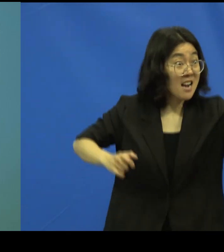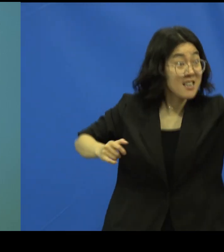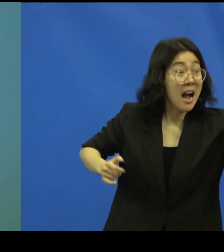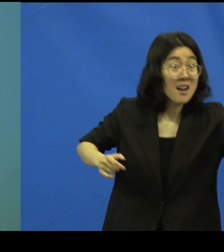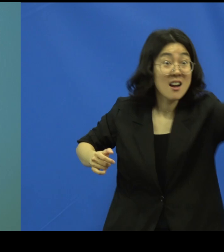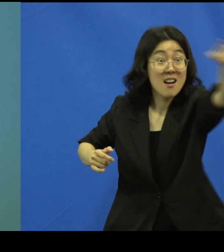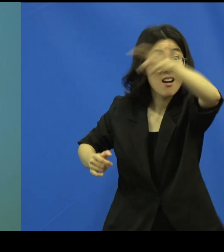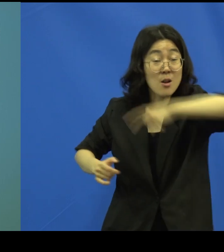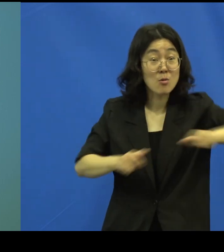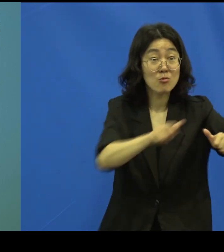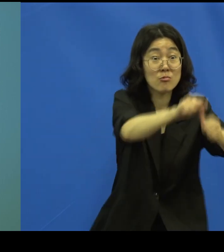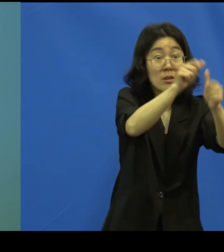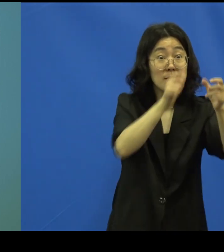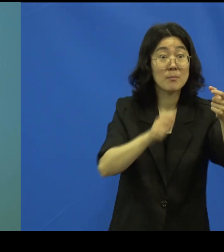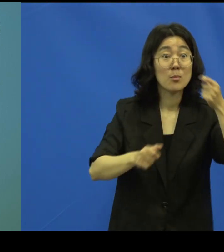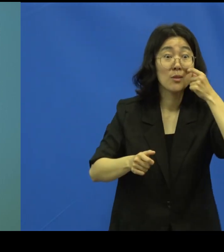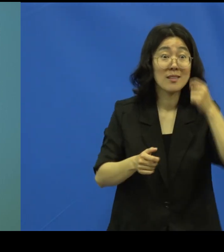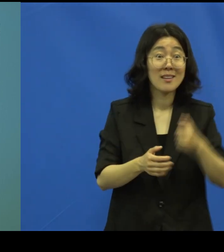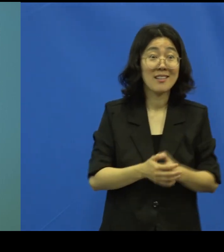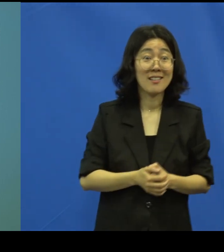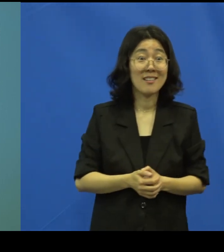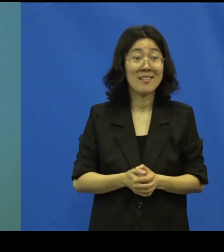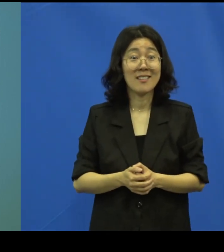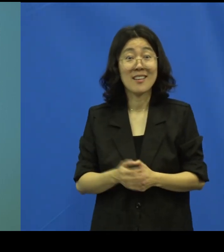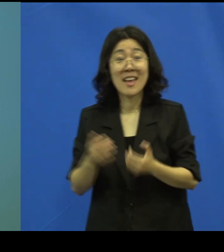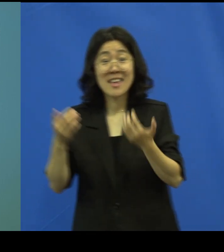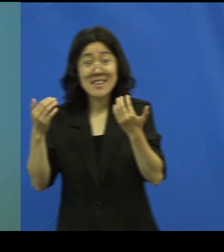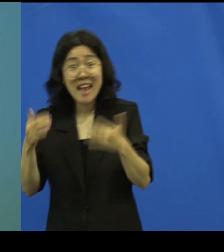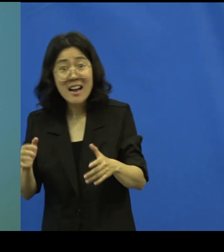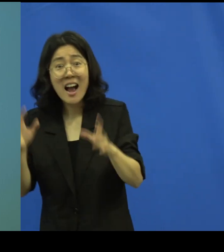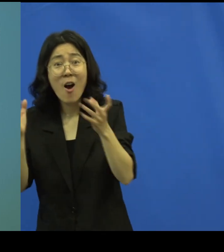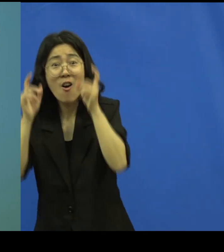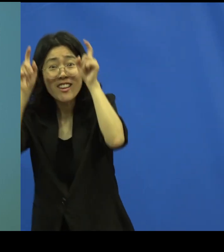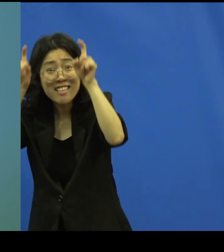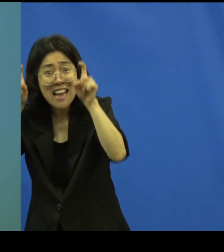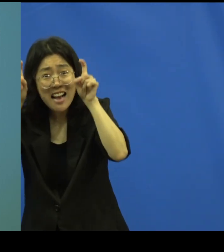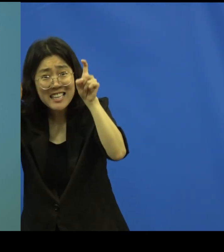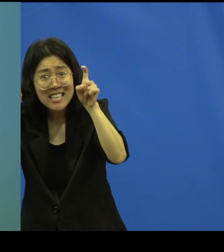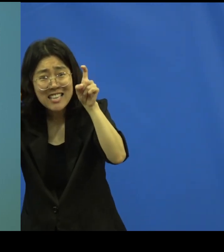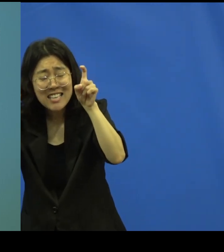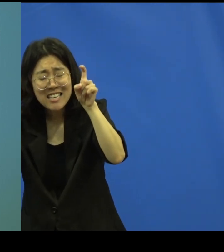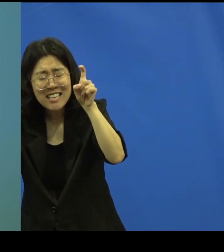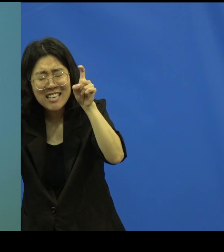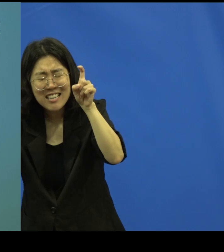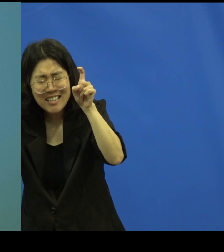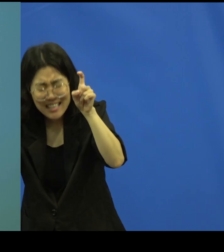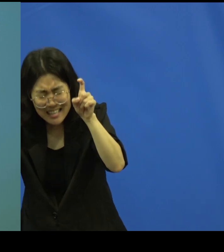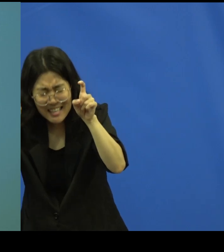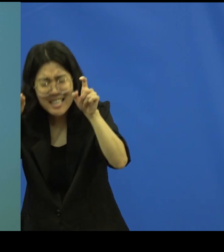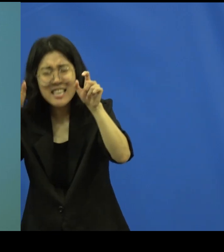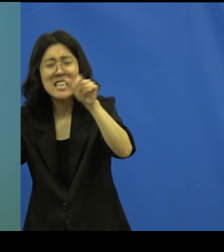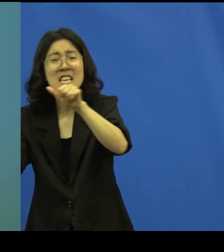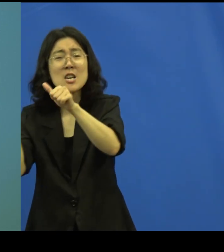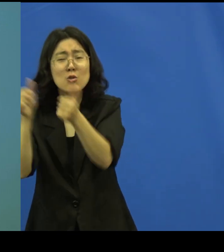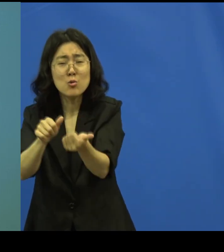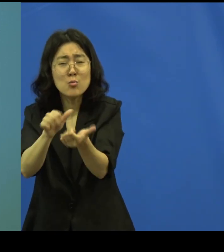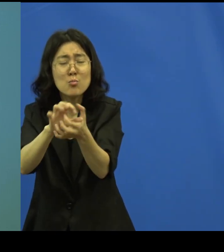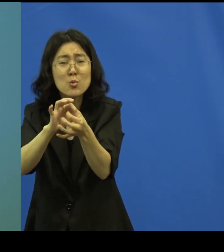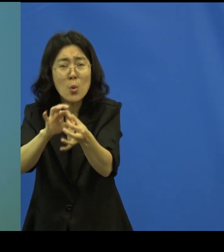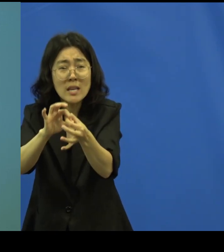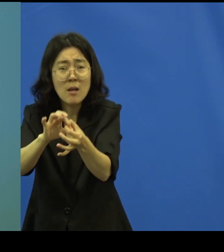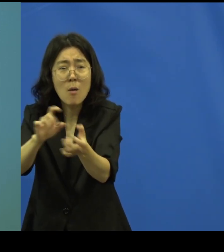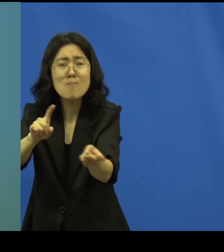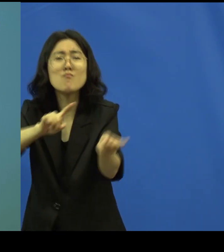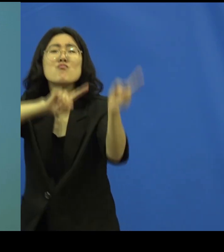적도 소멸시키고 있는 능력을 가지신 분, 죽음의 권세마저도 부활의 능력으로 바꾸시는 그